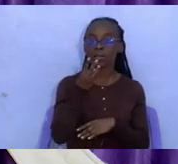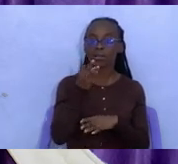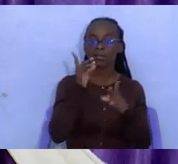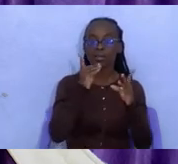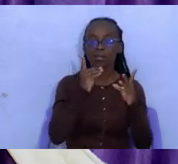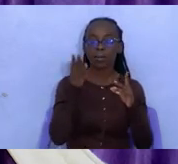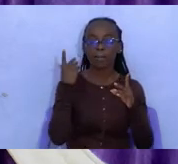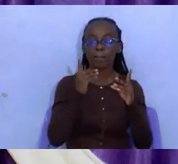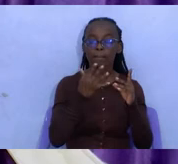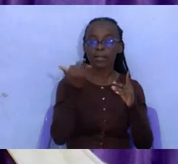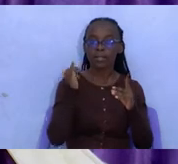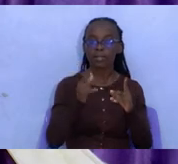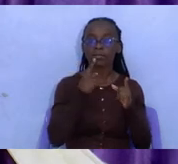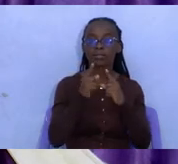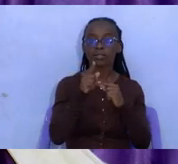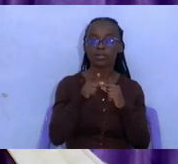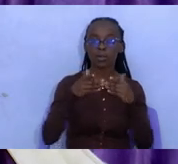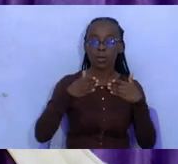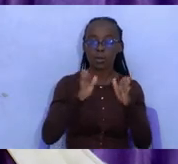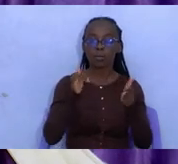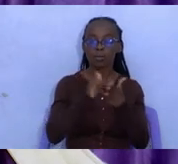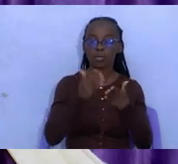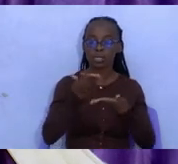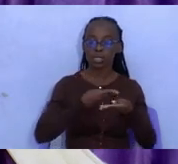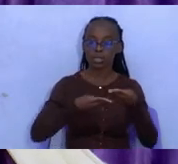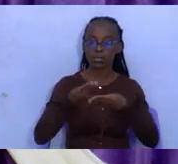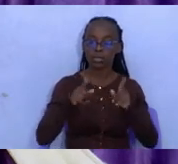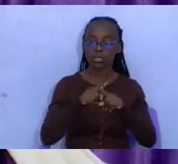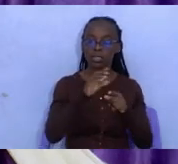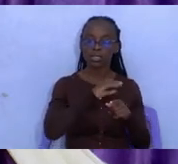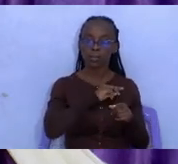Kuna watu wanaweza kusumbua paka ufikirie wao ndio walikuambia ufungue hiyo ministry.